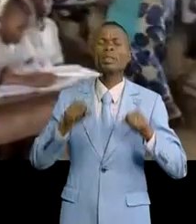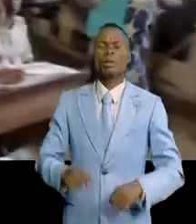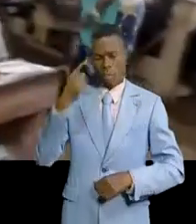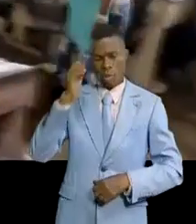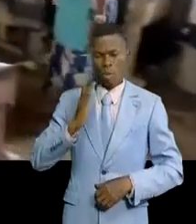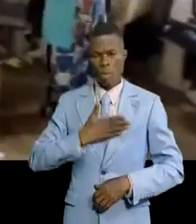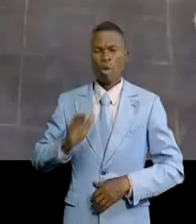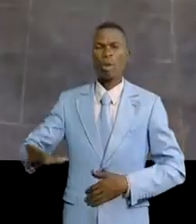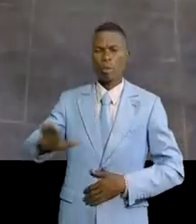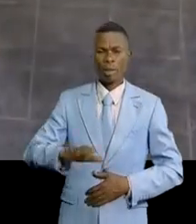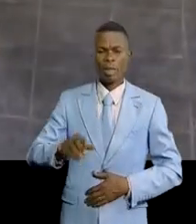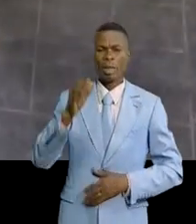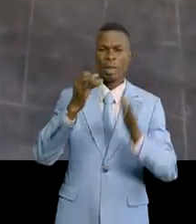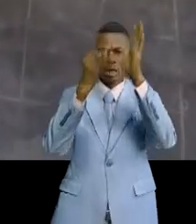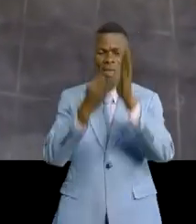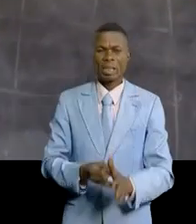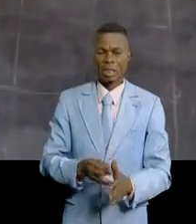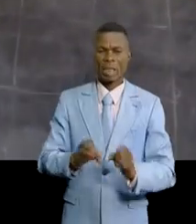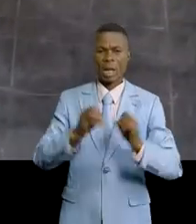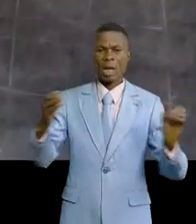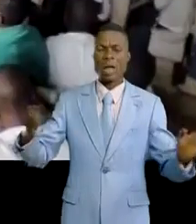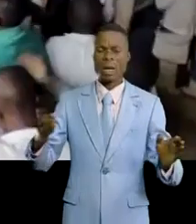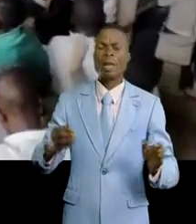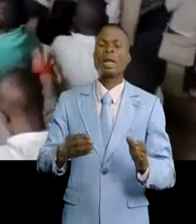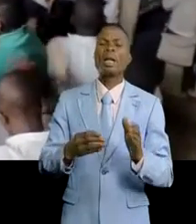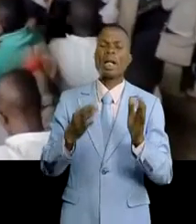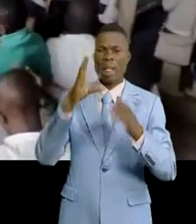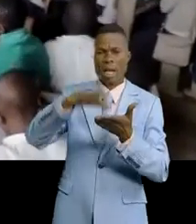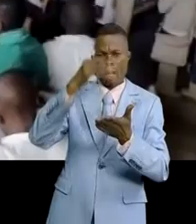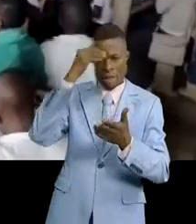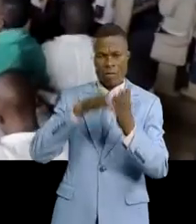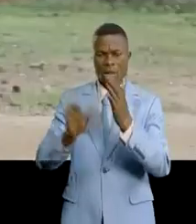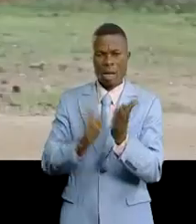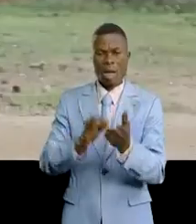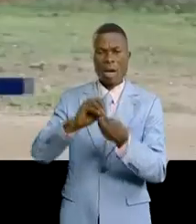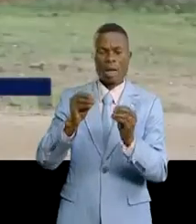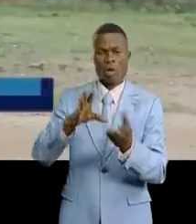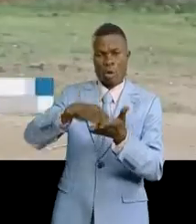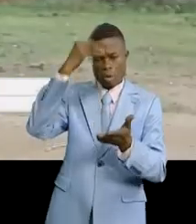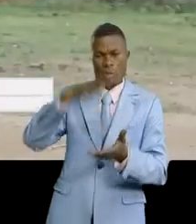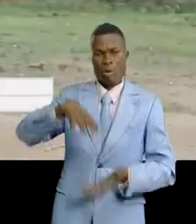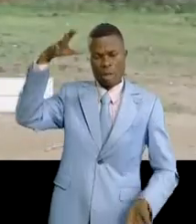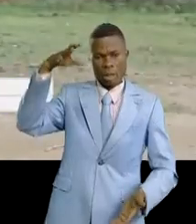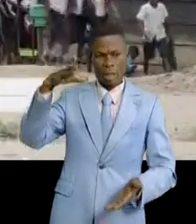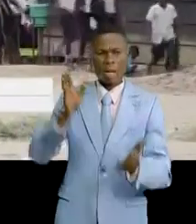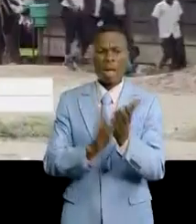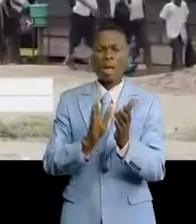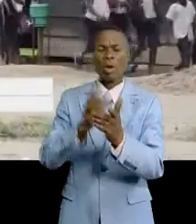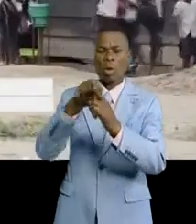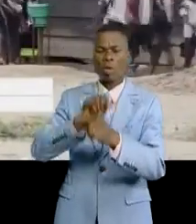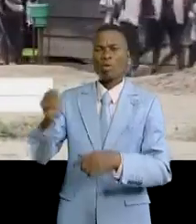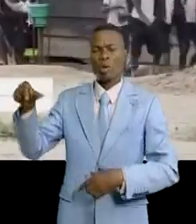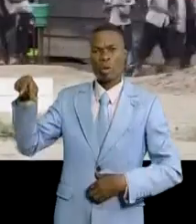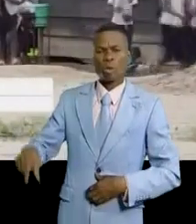789 élèves sont régulièrement inscrits ici. Les effectifs ont augmenté, avec les écoliers venus des quartiers